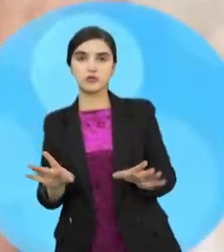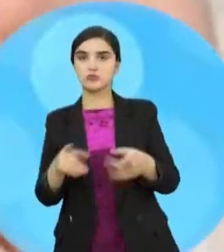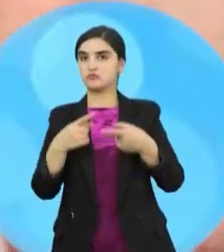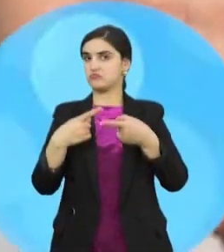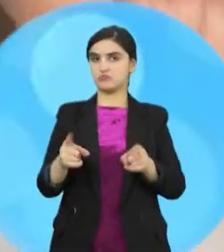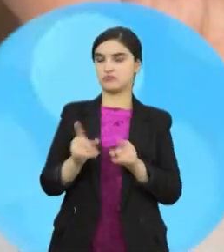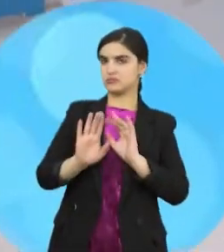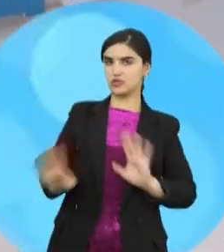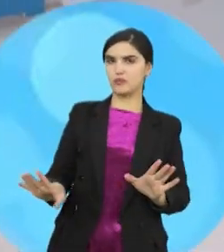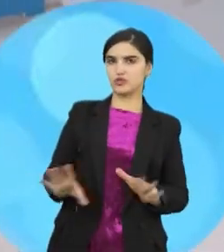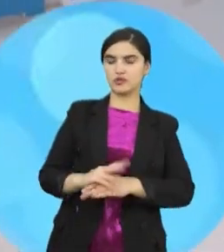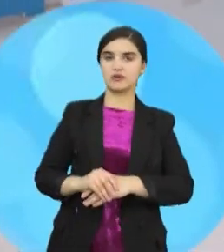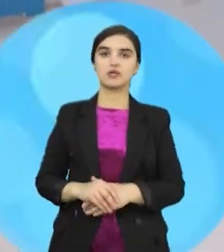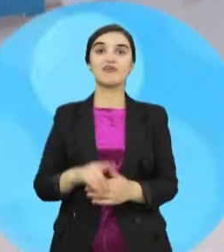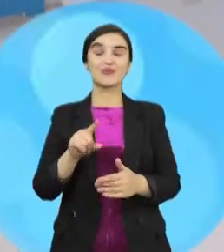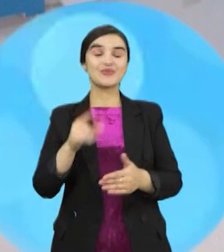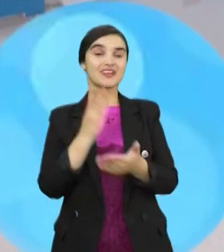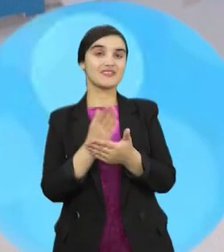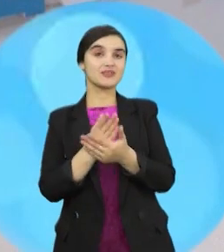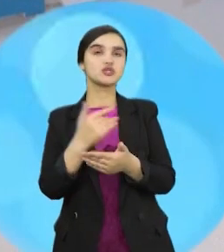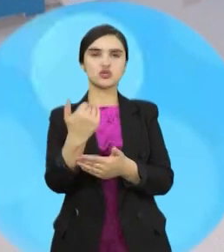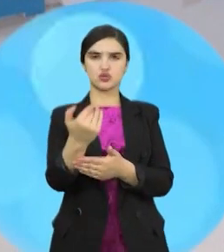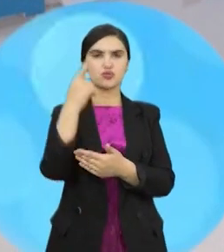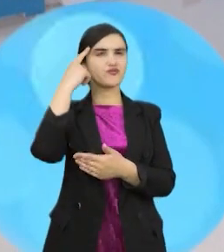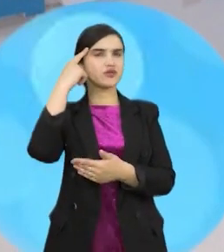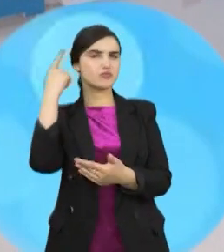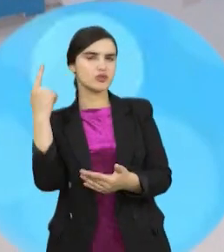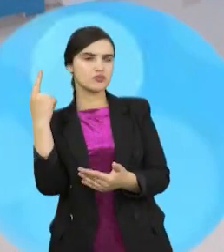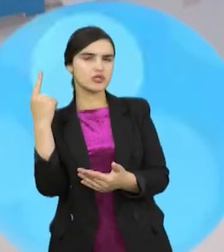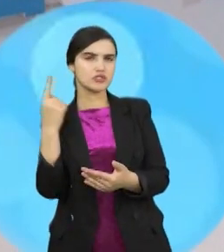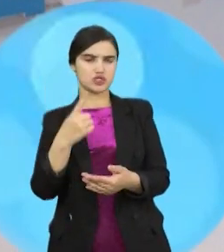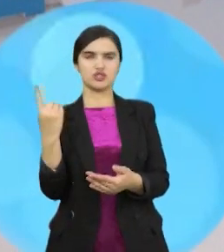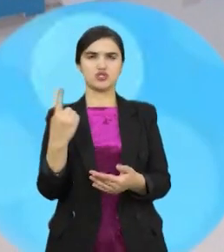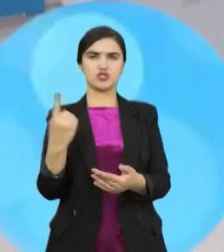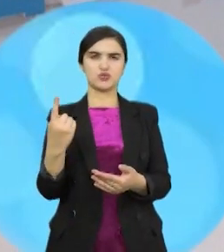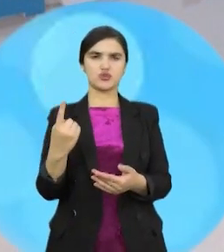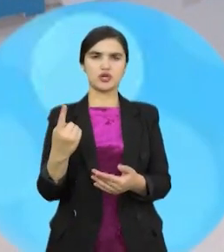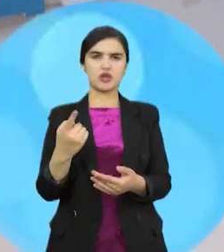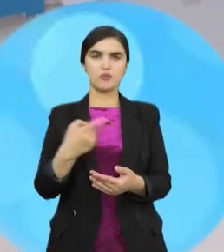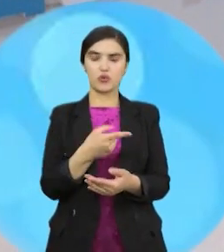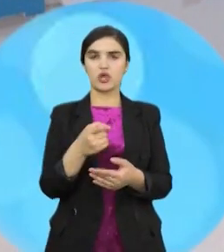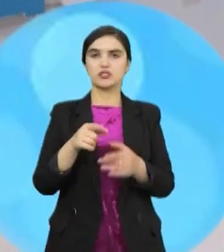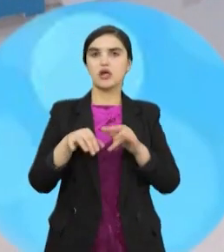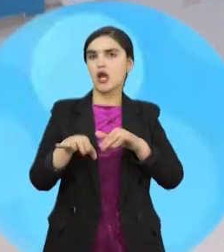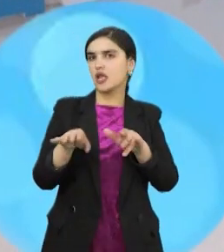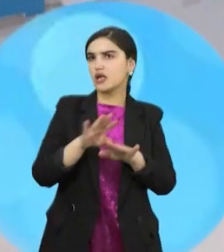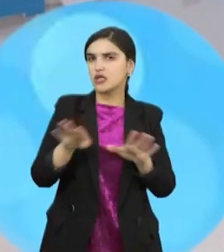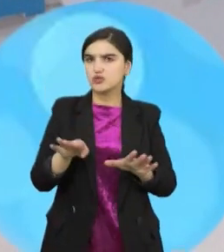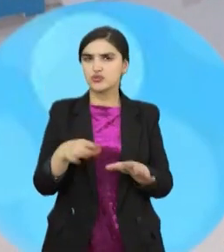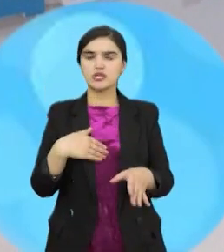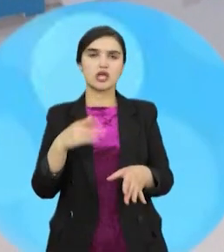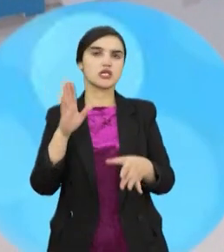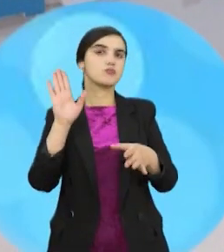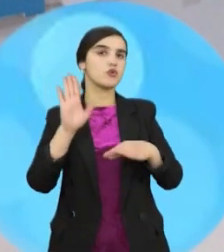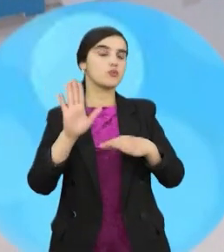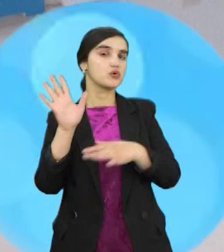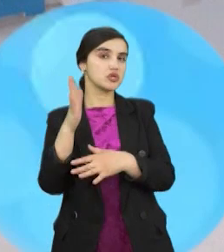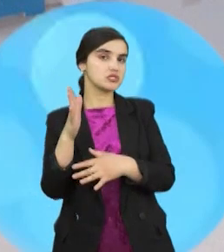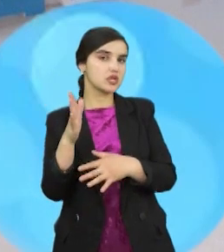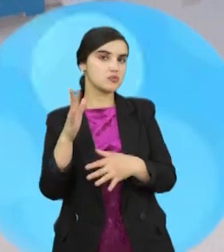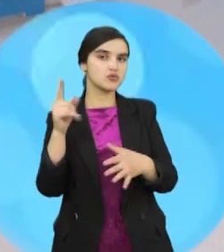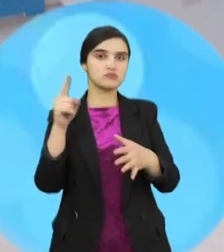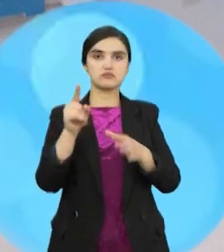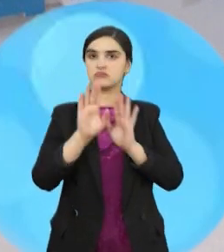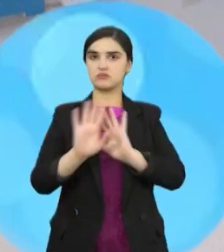جایش رو عوض نمی کند. و همین طور هم از شما فکر میکنید که چگونه باید حرکت کند وقتی که ما با دستمون به نایچه